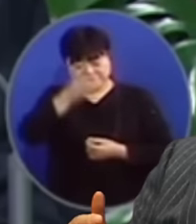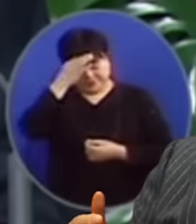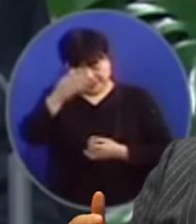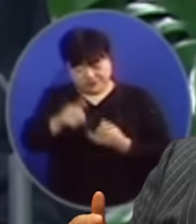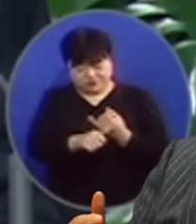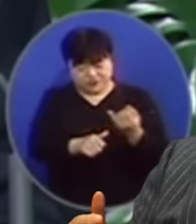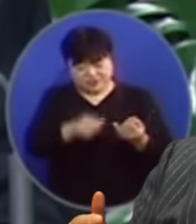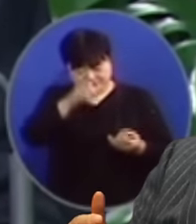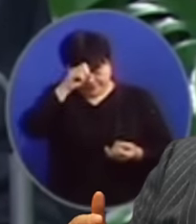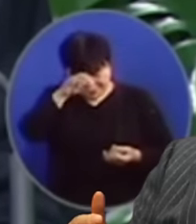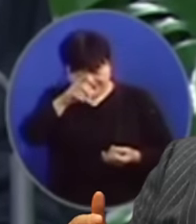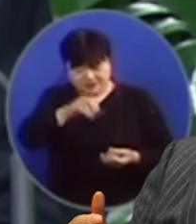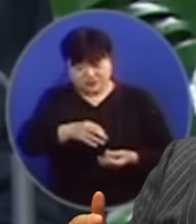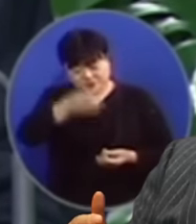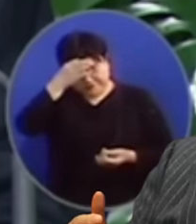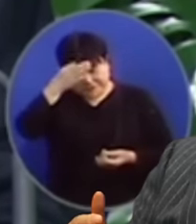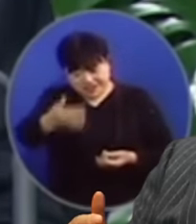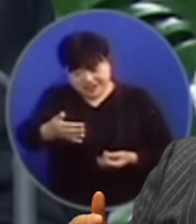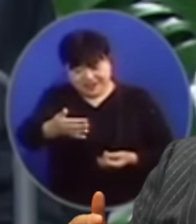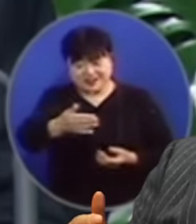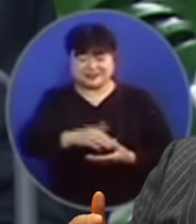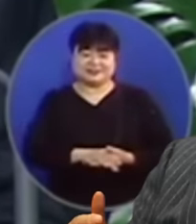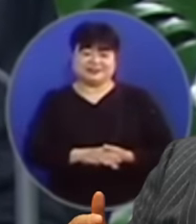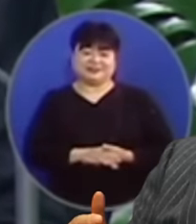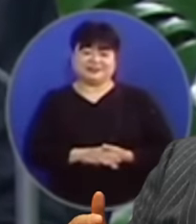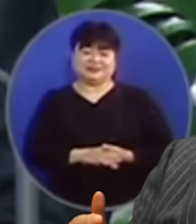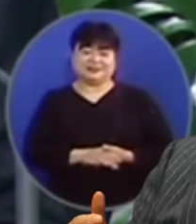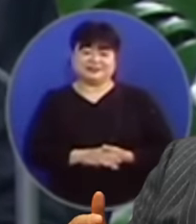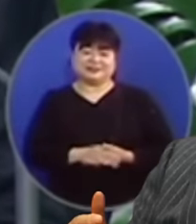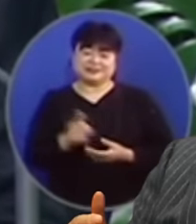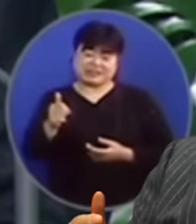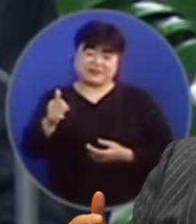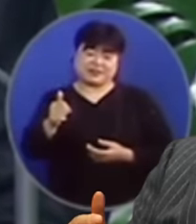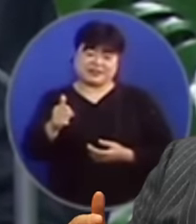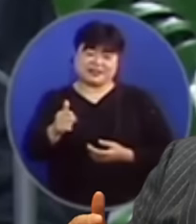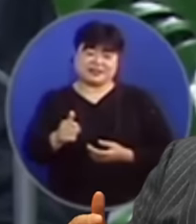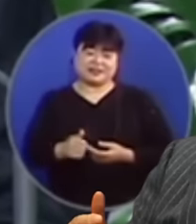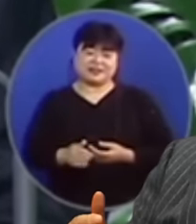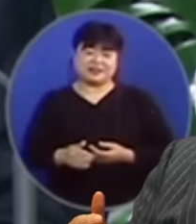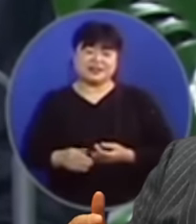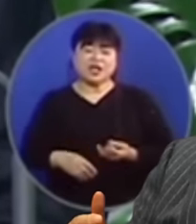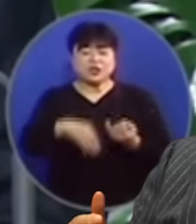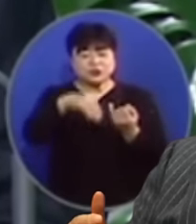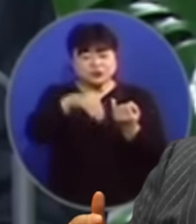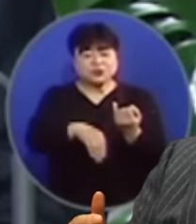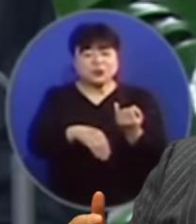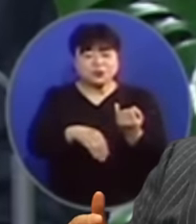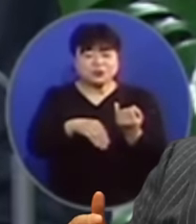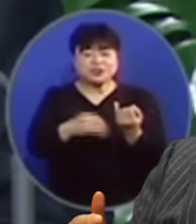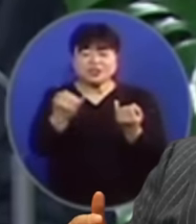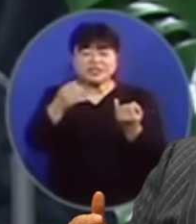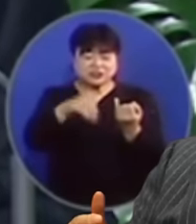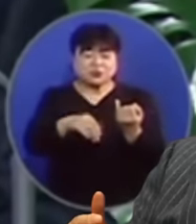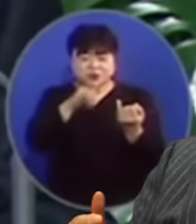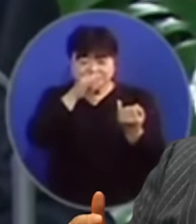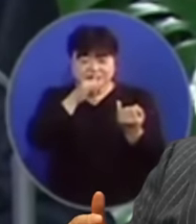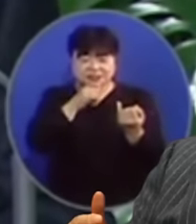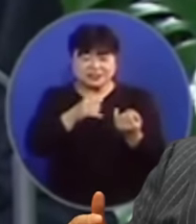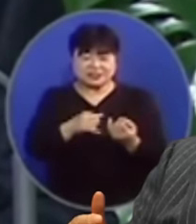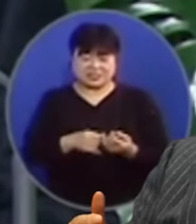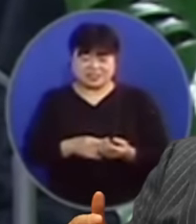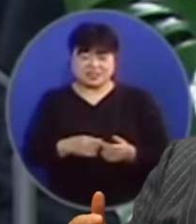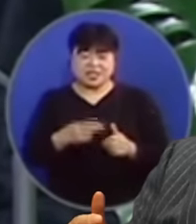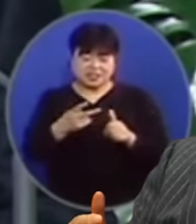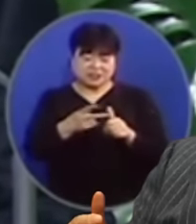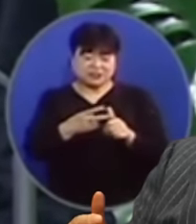미안하잖아요. 그러니까 자기 남편 보고 내 종 하갈이 있으니까 내 종에게